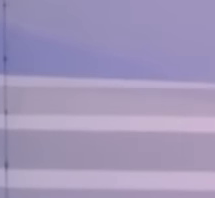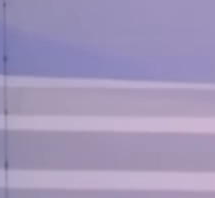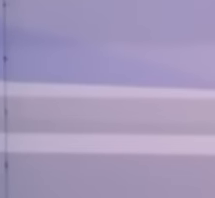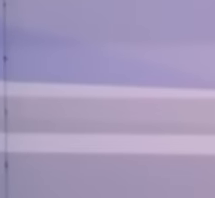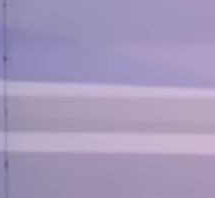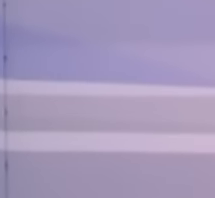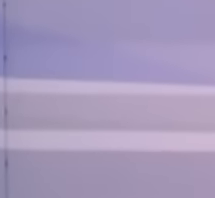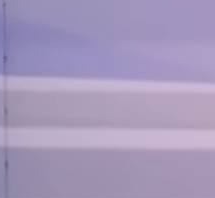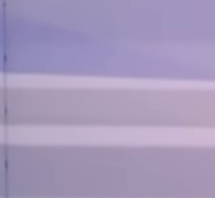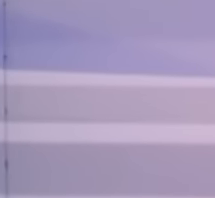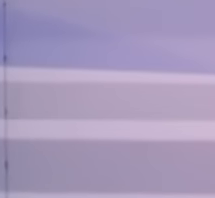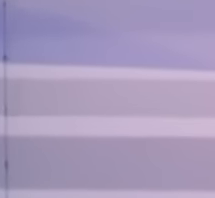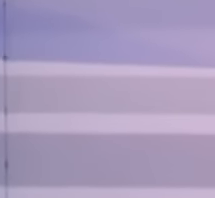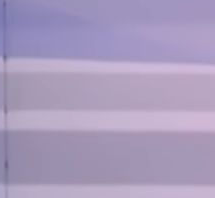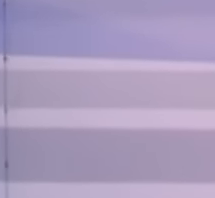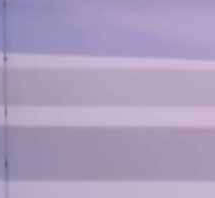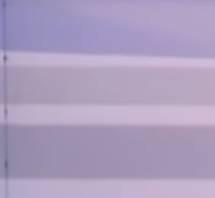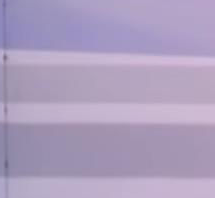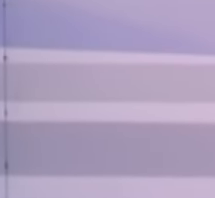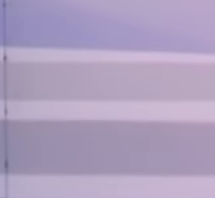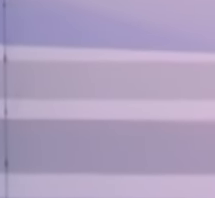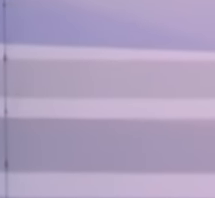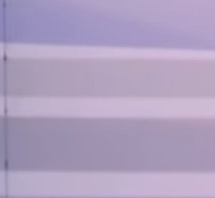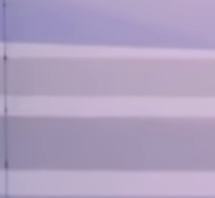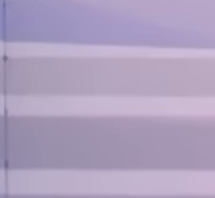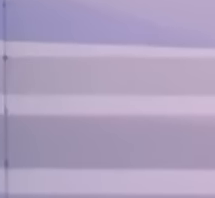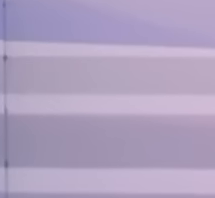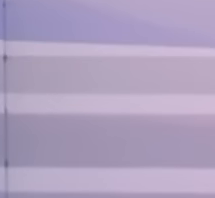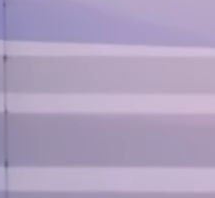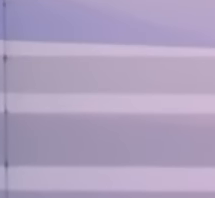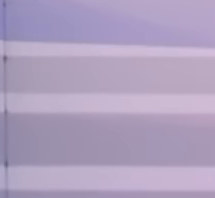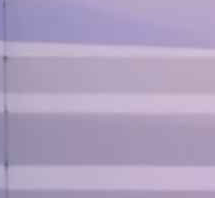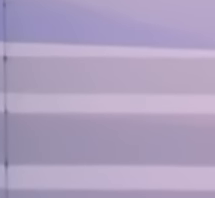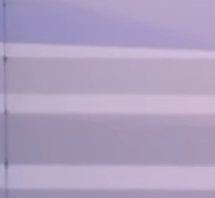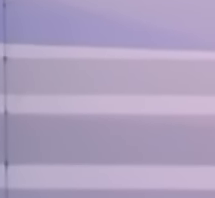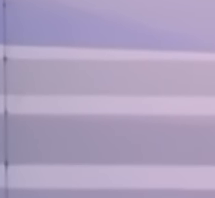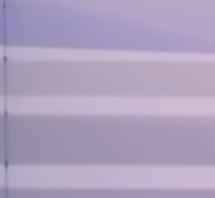kapuso abroad samahan niyo kami sa GMA Pinoy TV at www.gmanews.tv